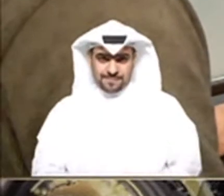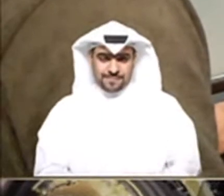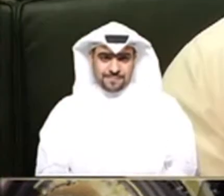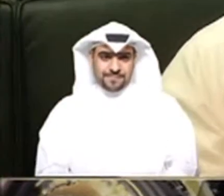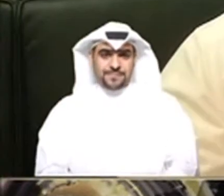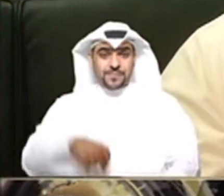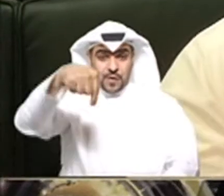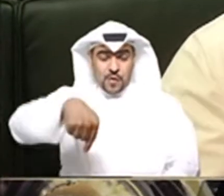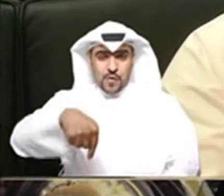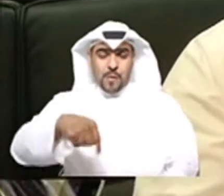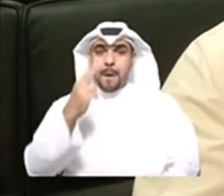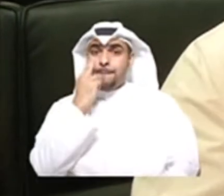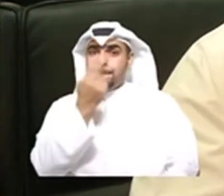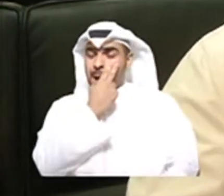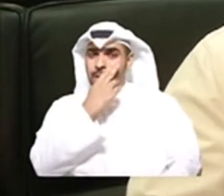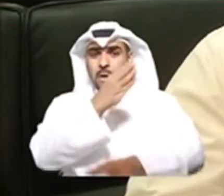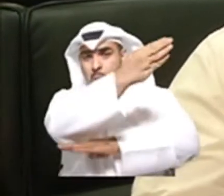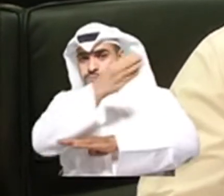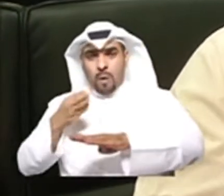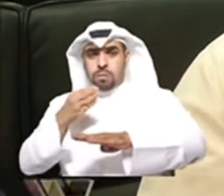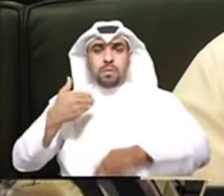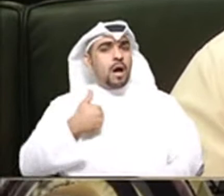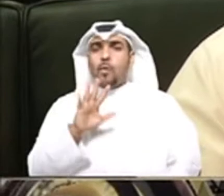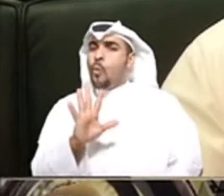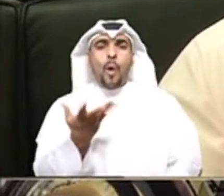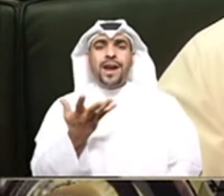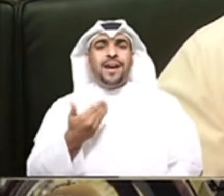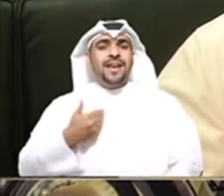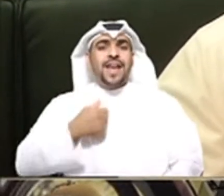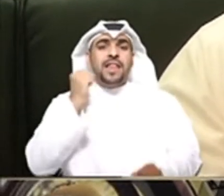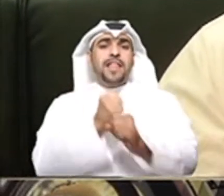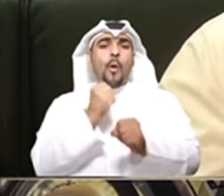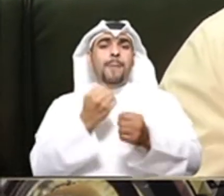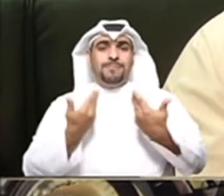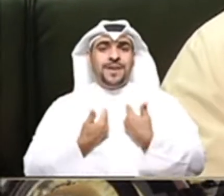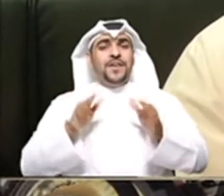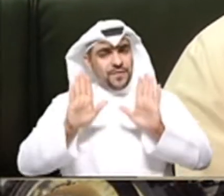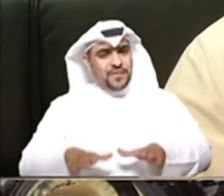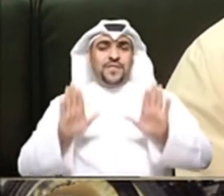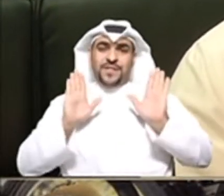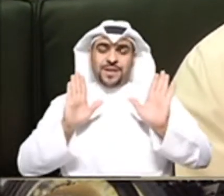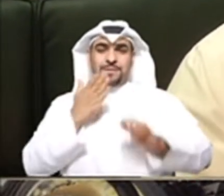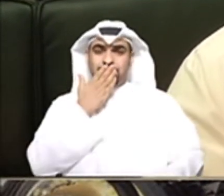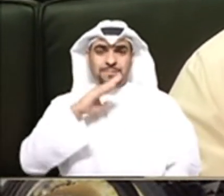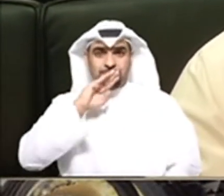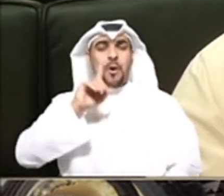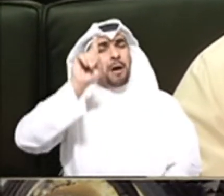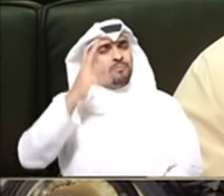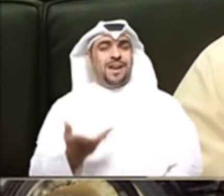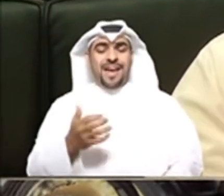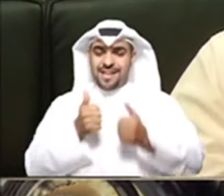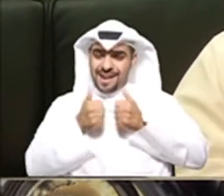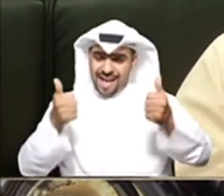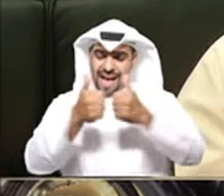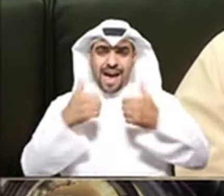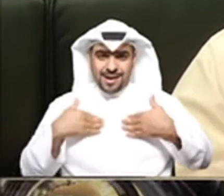تفطرنا بالدوام، مفروض نتفطر ويا الأهل وكذي، بس هذا شغلنا. بس الجمعة حلوة أيضا، يعني